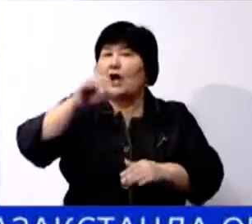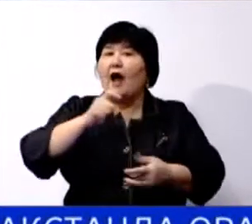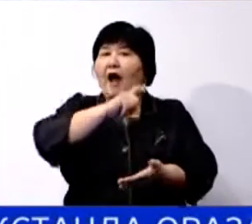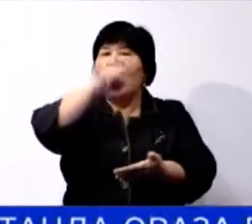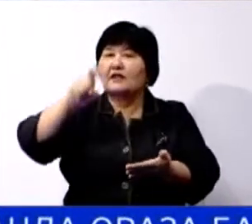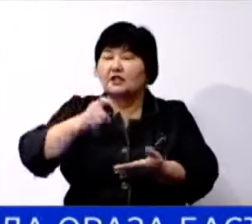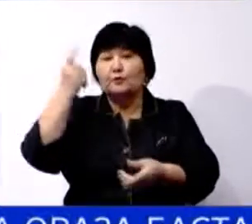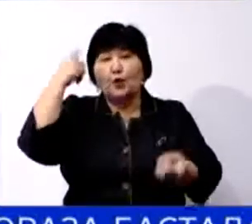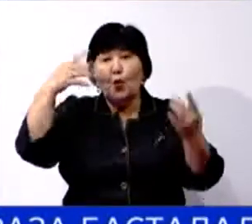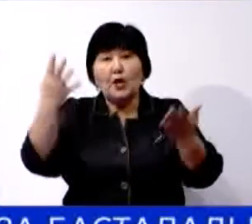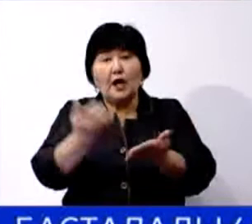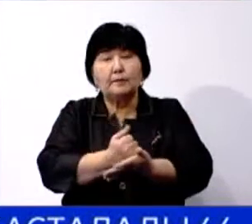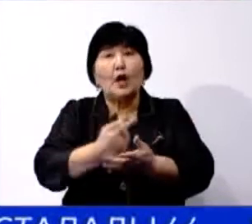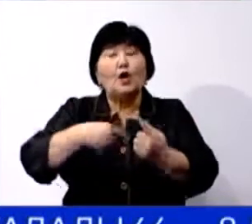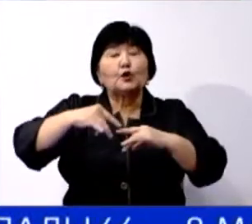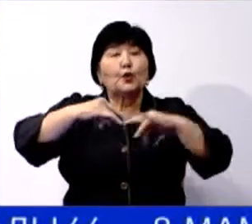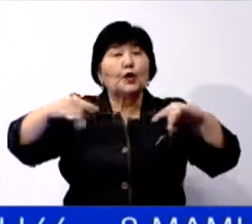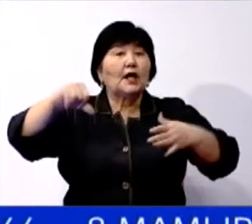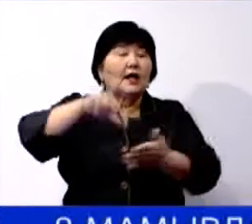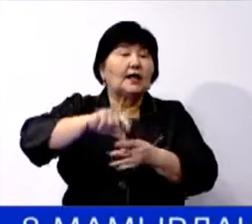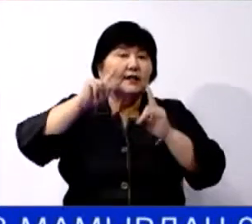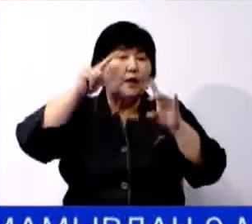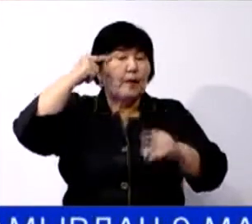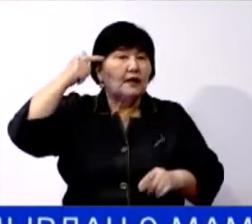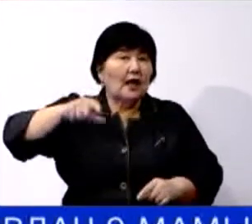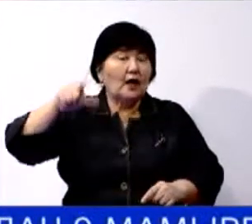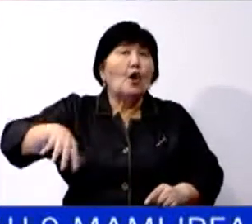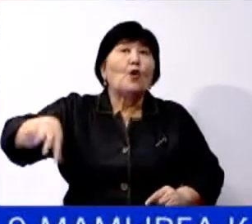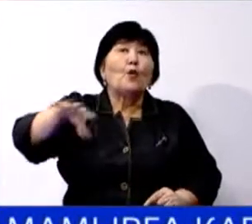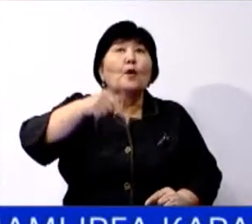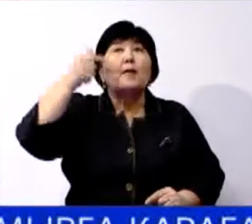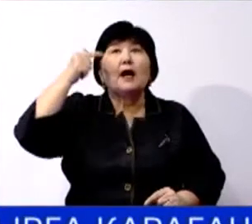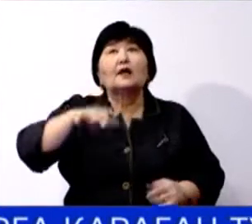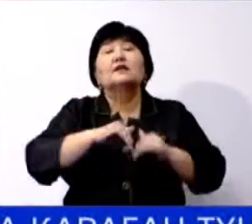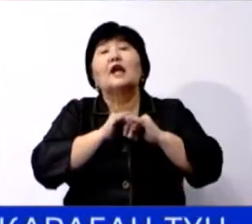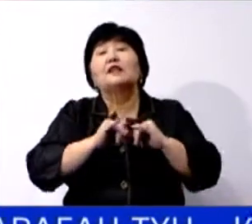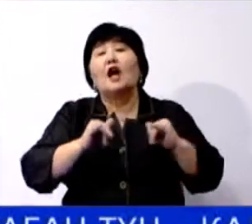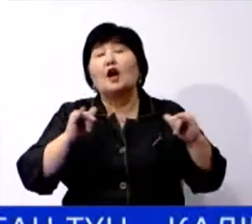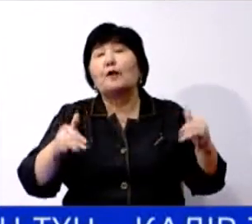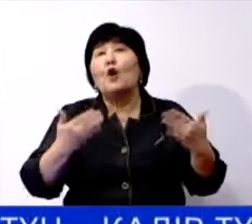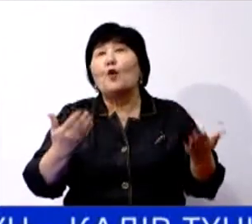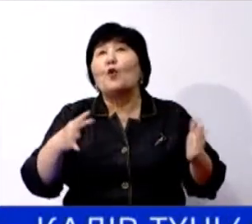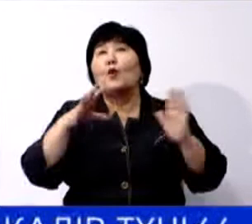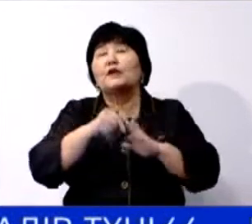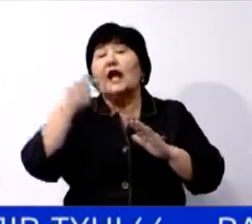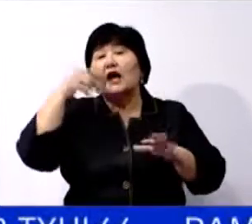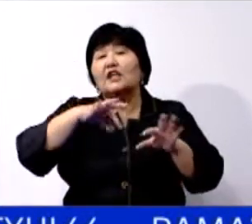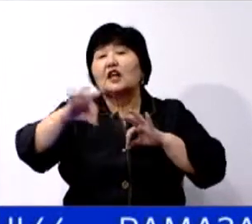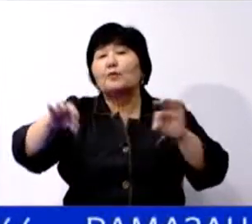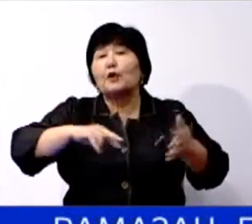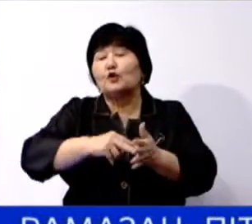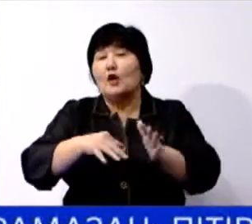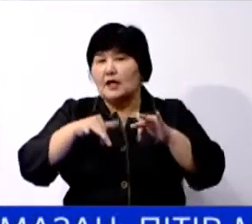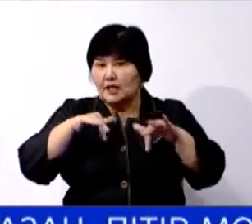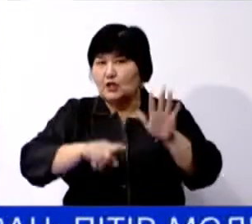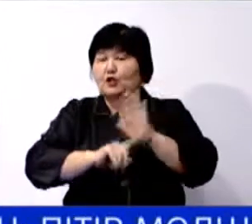ойлап тапты. Дөңгелек үстелге қатысқан белгілі ғалымдар өңірде ғылымды дамытудың, оның ішінде ғылыми жобаларды іс